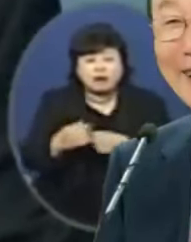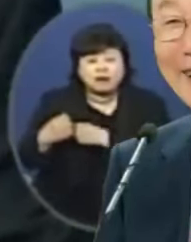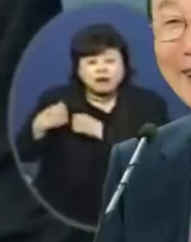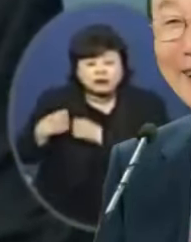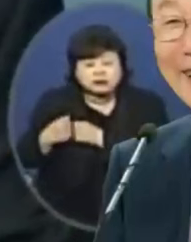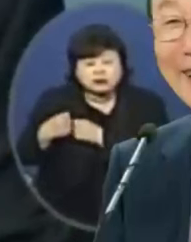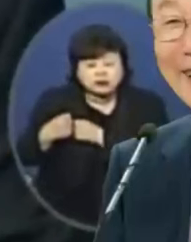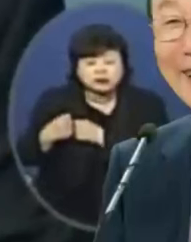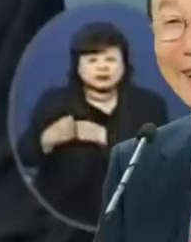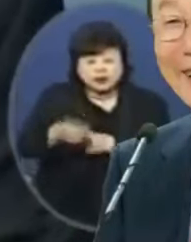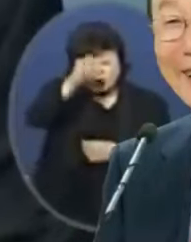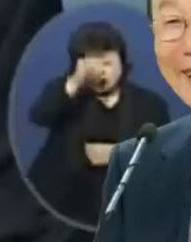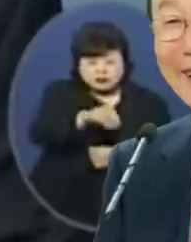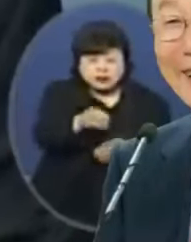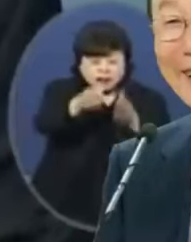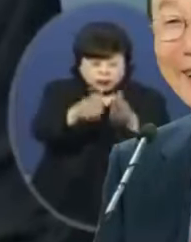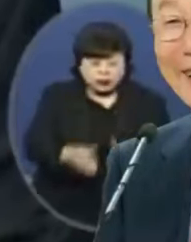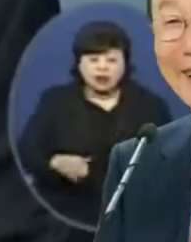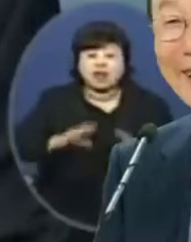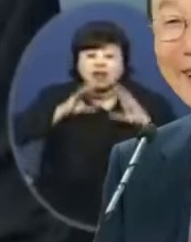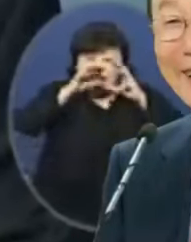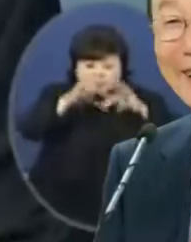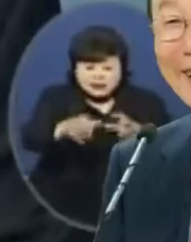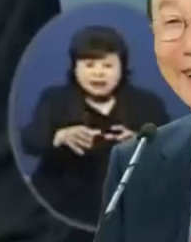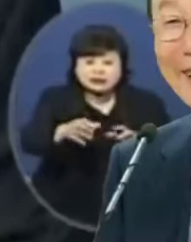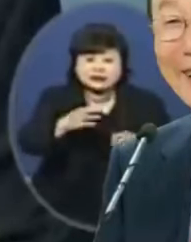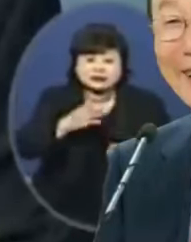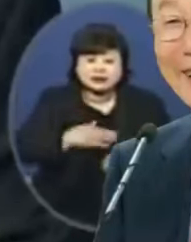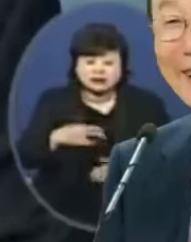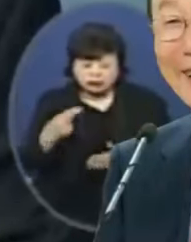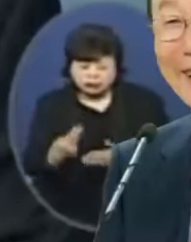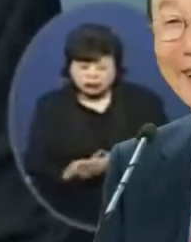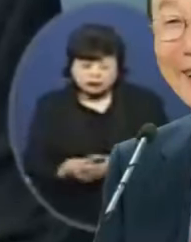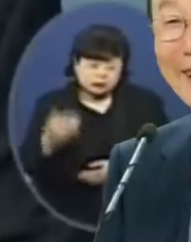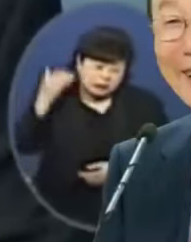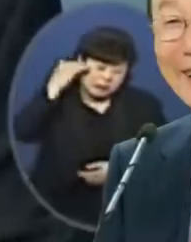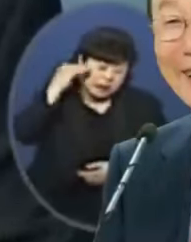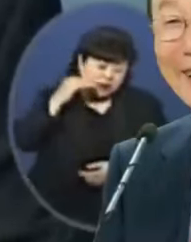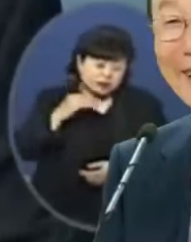걸머치면 십자가를 통해서 세상은 나를 넘어뜨리려 왔다가